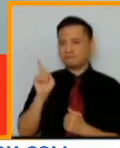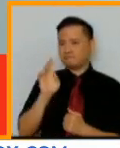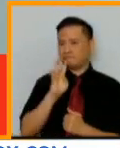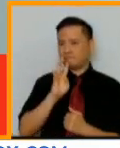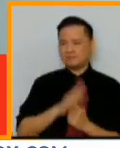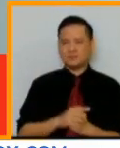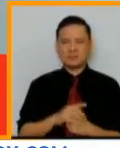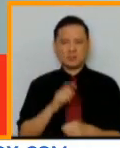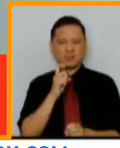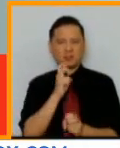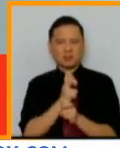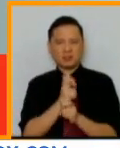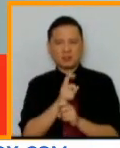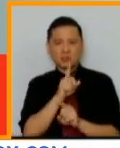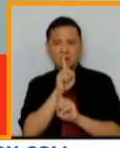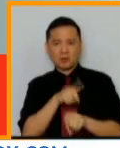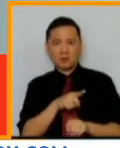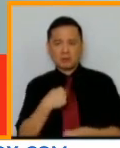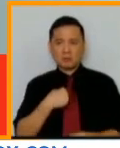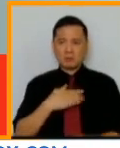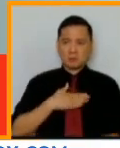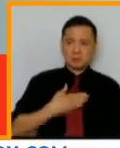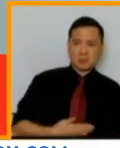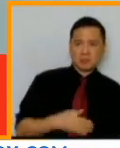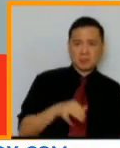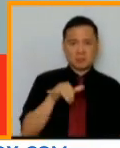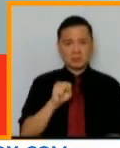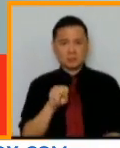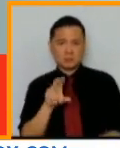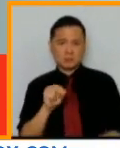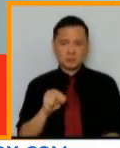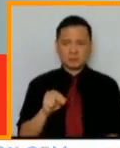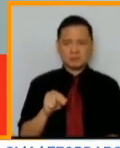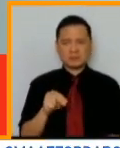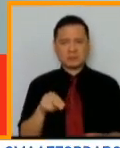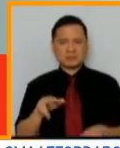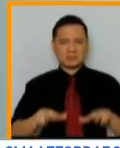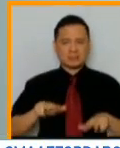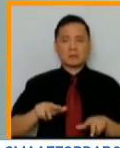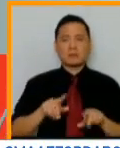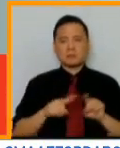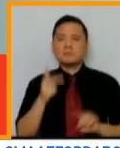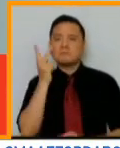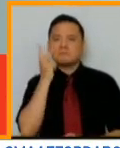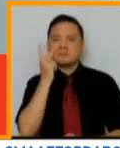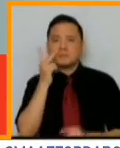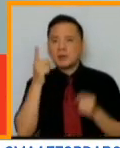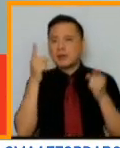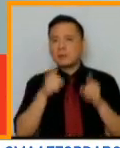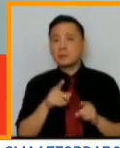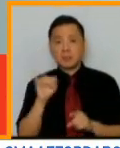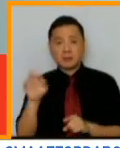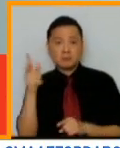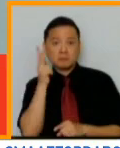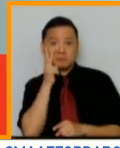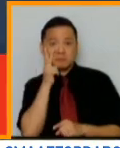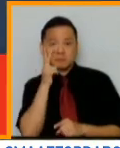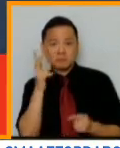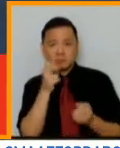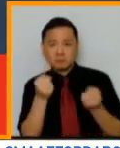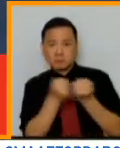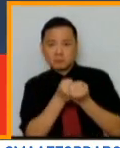or willing or will seek, but definitely we will not seek endorsement kasi masyadong presumptuous on our